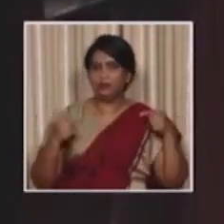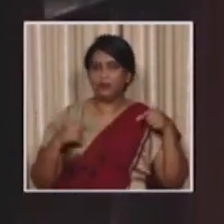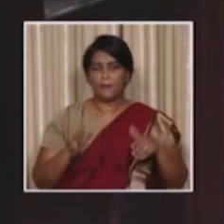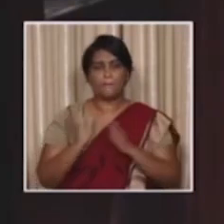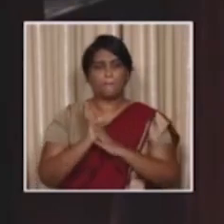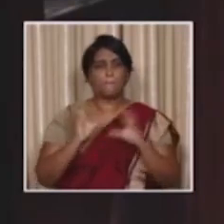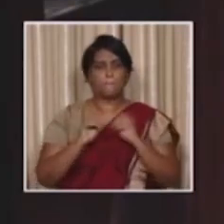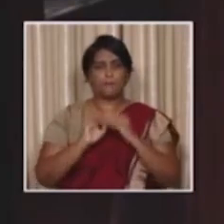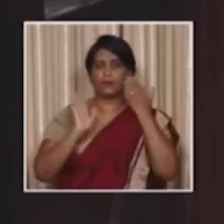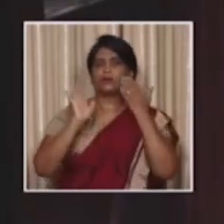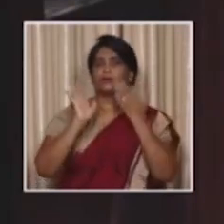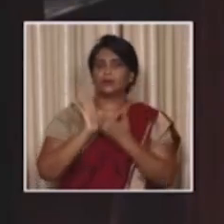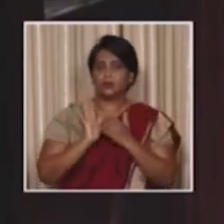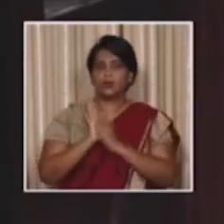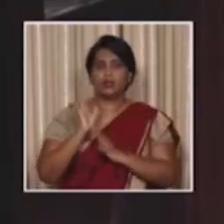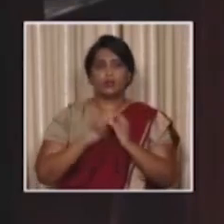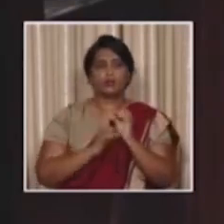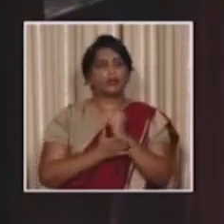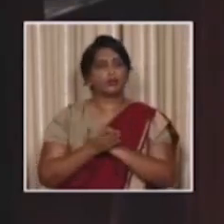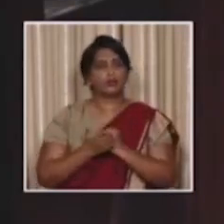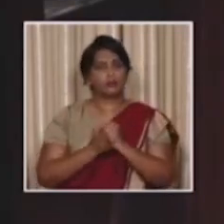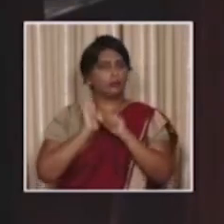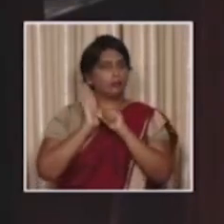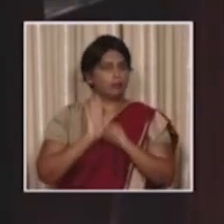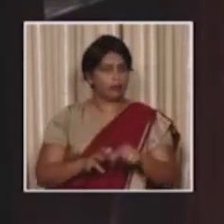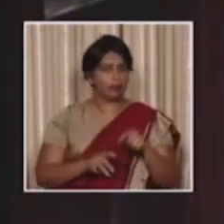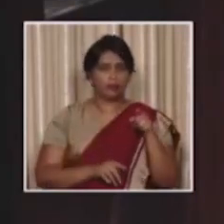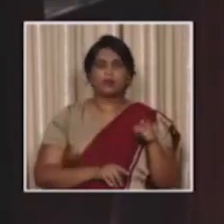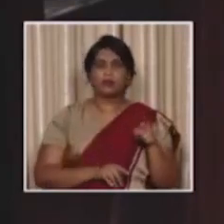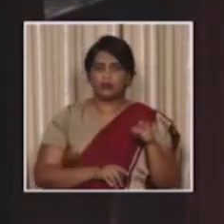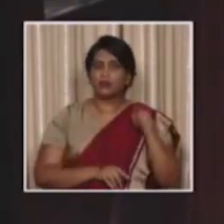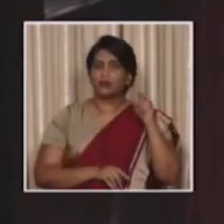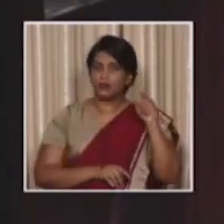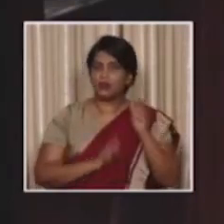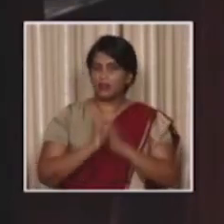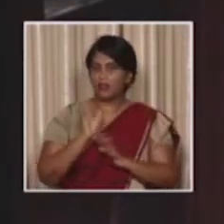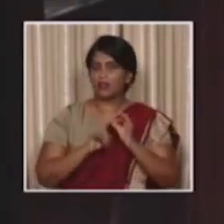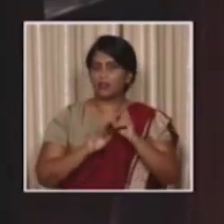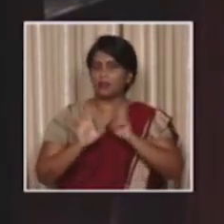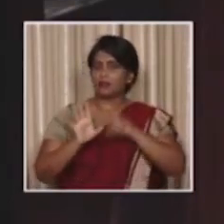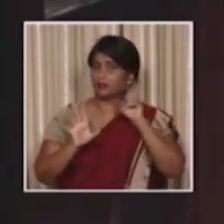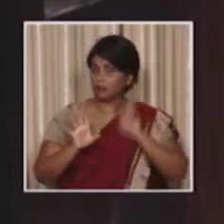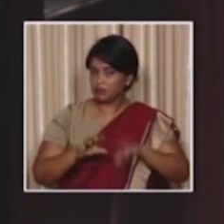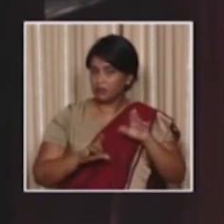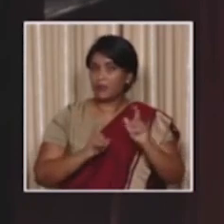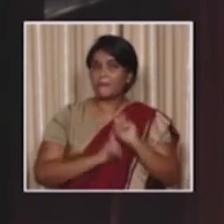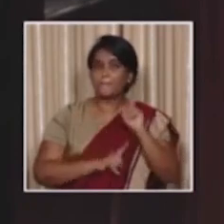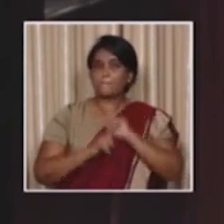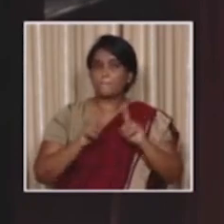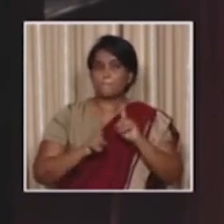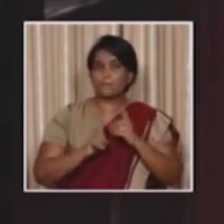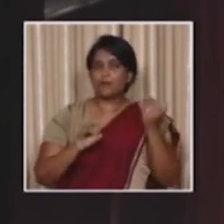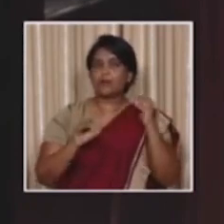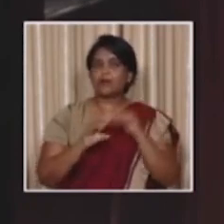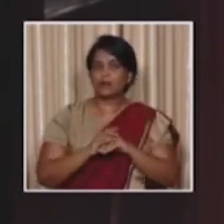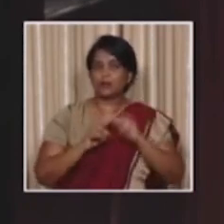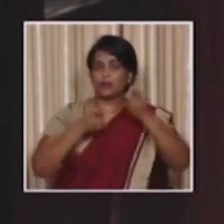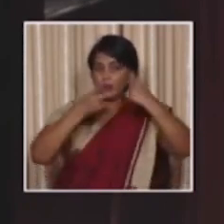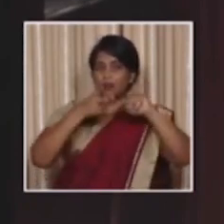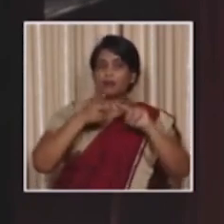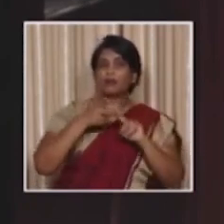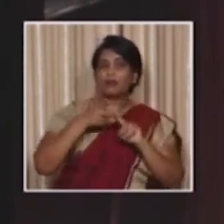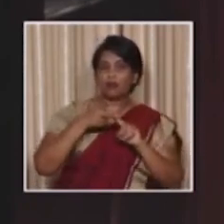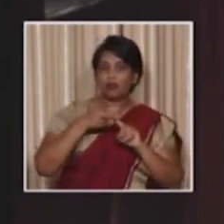நோக்கத்திற்காகவும் அனைத்து நாடாளுமன்ற உறுப்பினர்களையும் காட்டிக் கொடுக்கும் விடயத்தை மேற்கொள்வதை ஏற்றுக்கொள்ள முடியாது. இது தொடர்பில் கவனம் செலுத்துமாறு தெரிவித்துக் கொள்ள